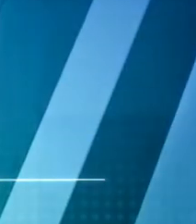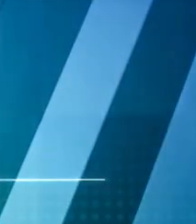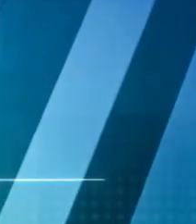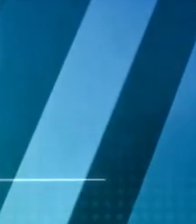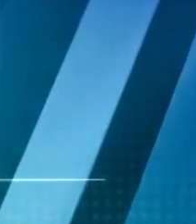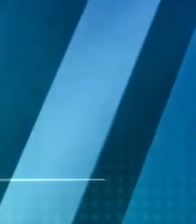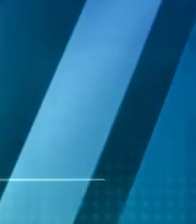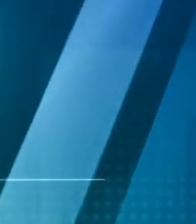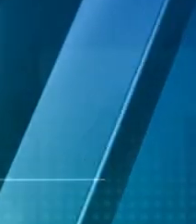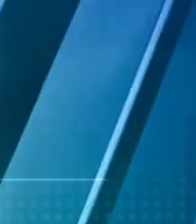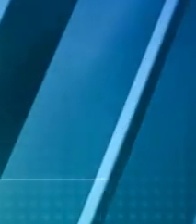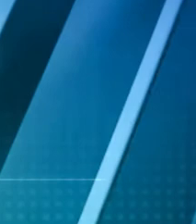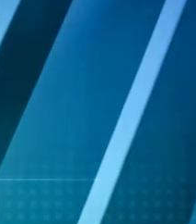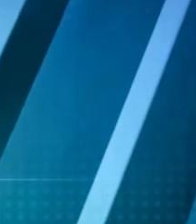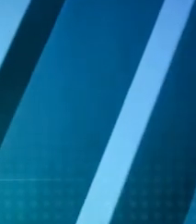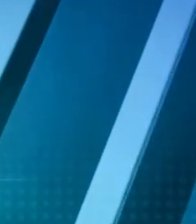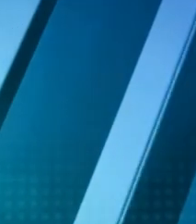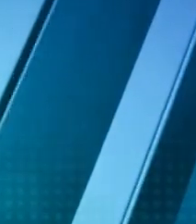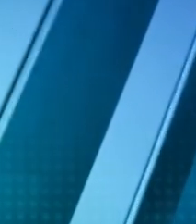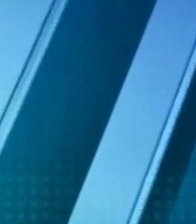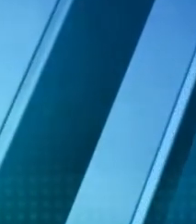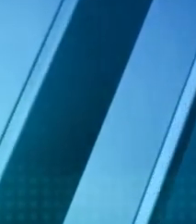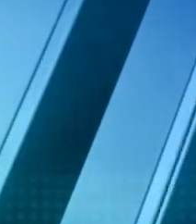МУЗЫКАЛЬНАЯ ЗАСТАВКА